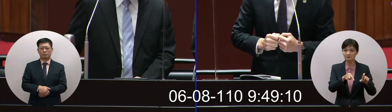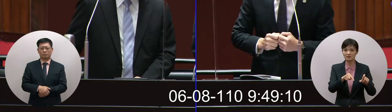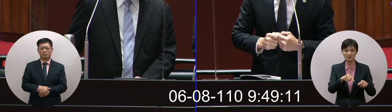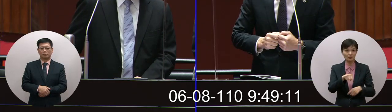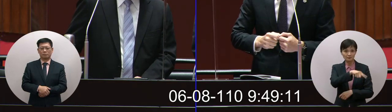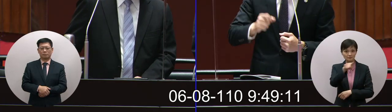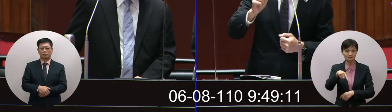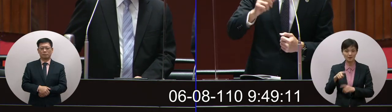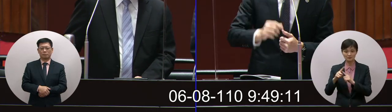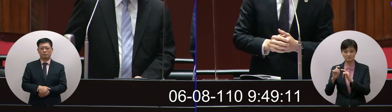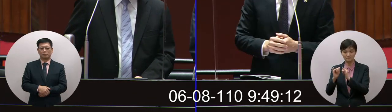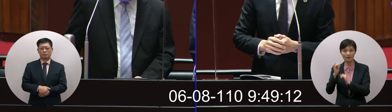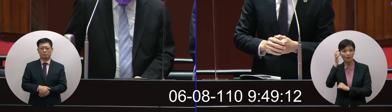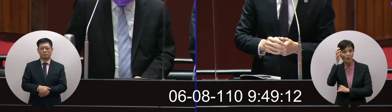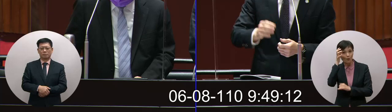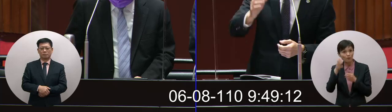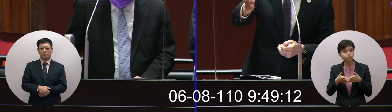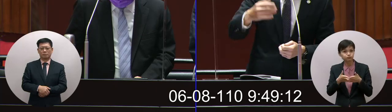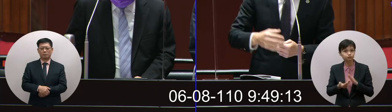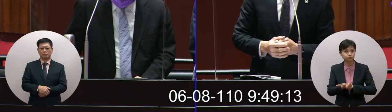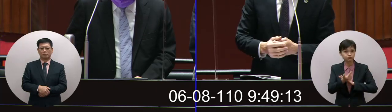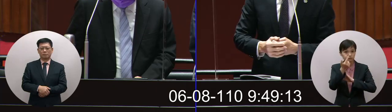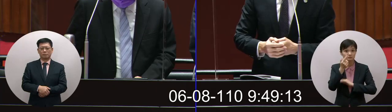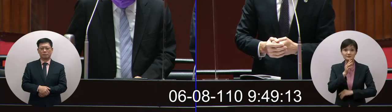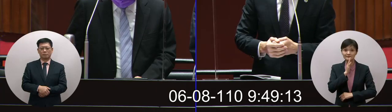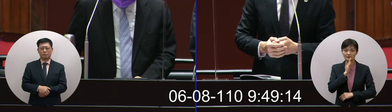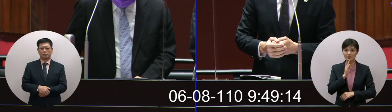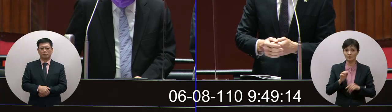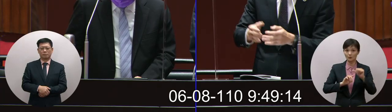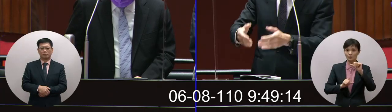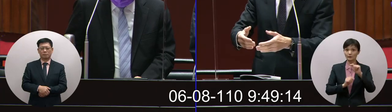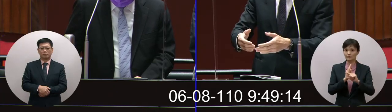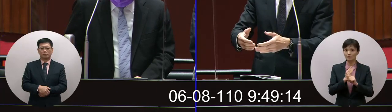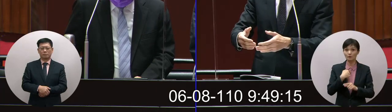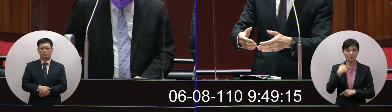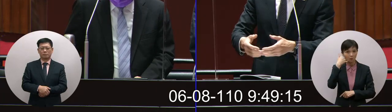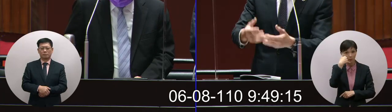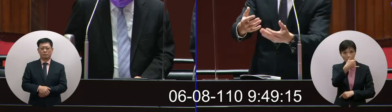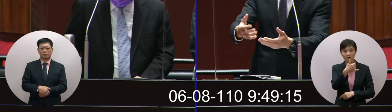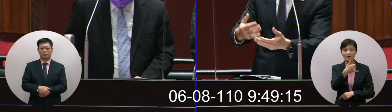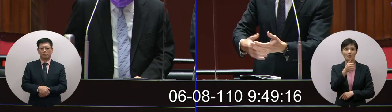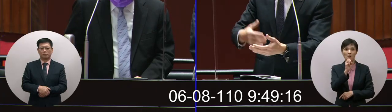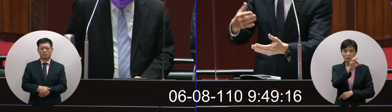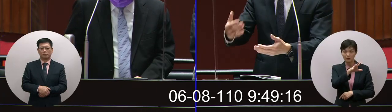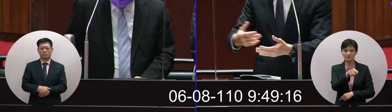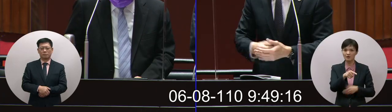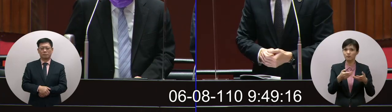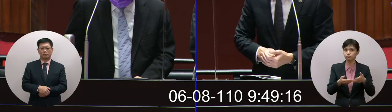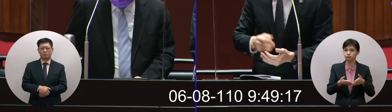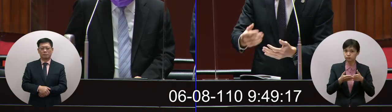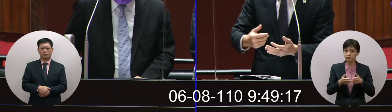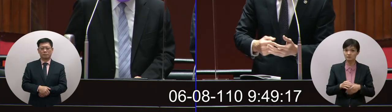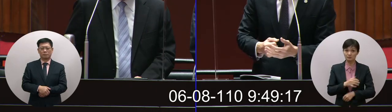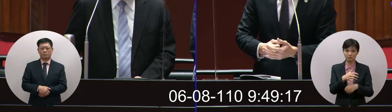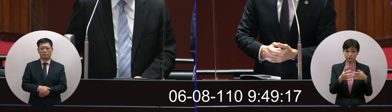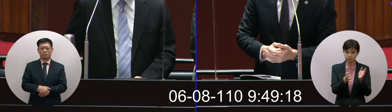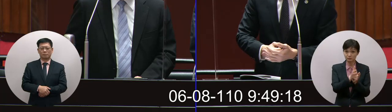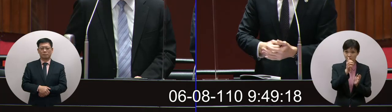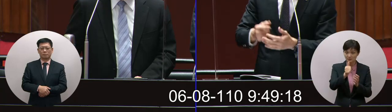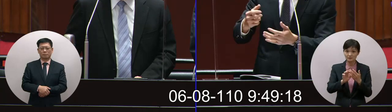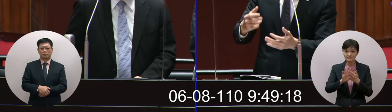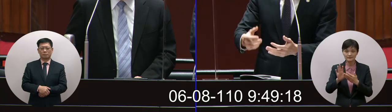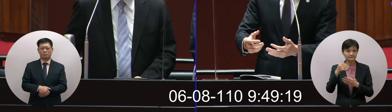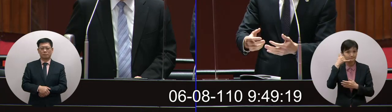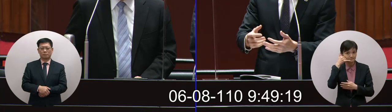拢足期待啦吼！我记得差不多五月中的时候，我就甲这个部长通电话，讲这足重要。啊，部长请我甲这个市处长联